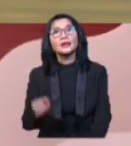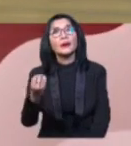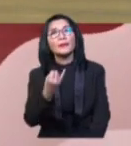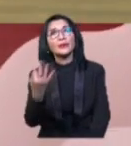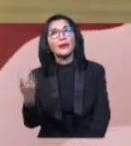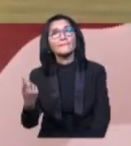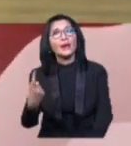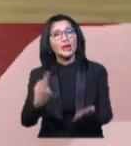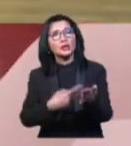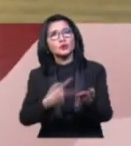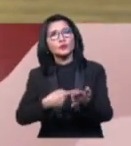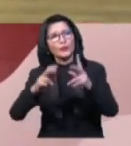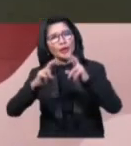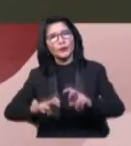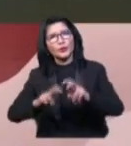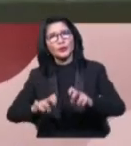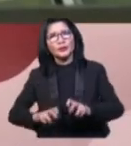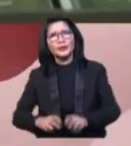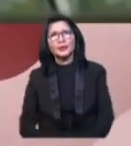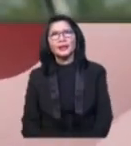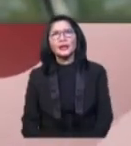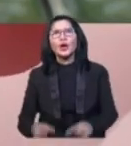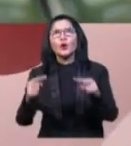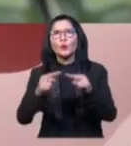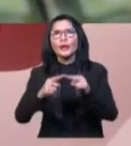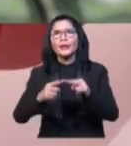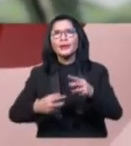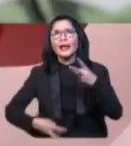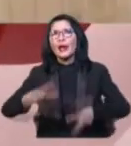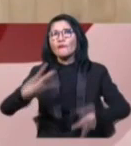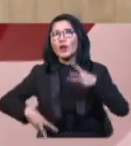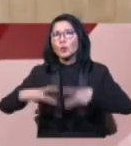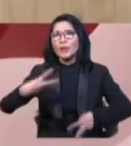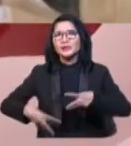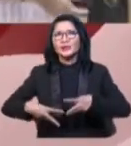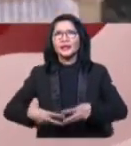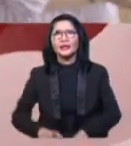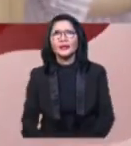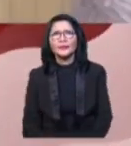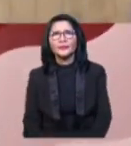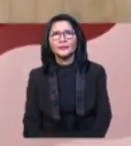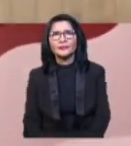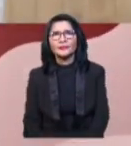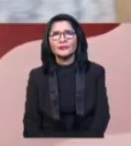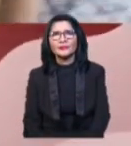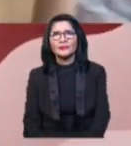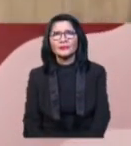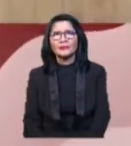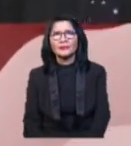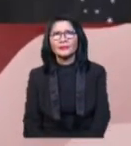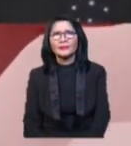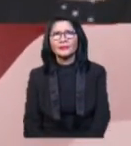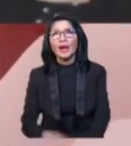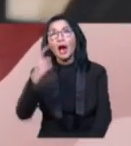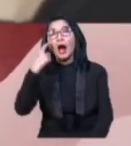survei yang terkait dengan evaluasi dari BPUM ini juga apa terkait hal tersebut banyak